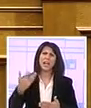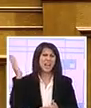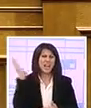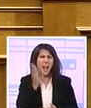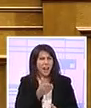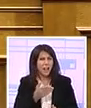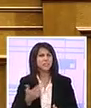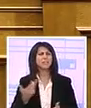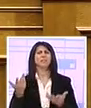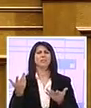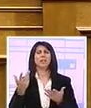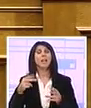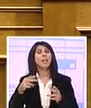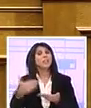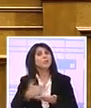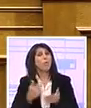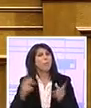εισοδήματος.